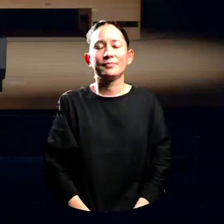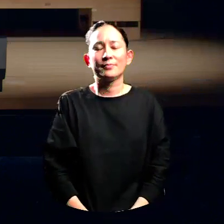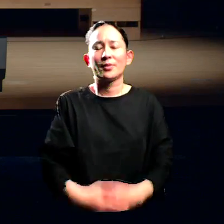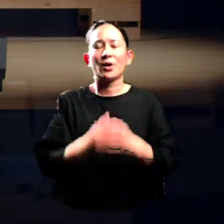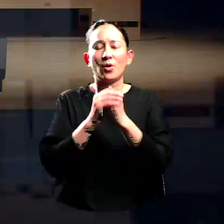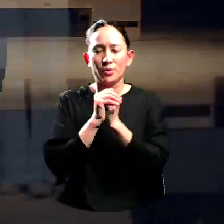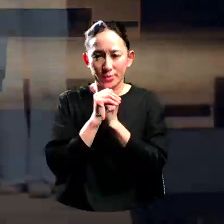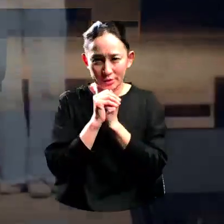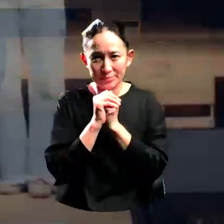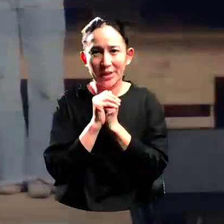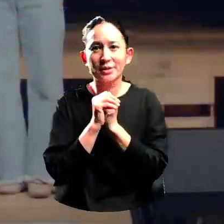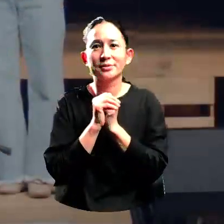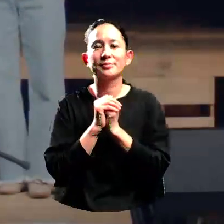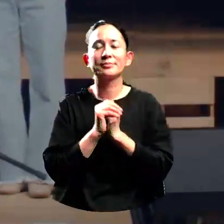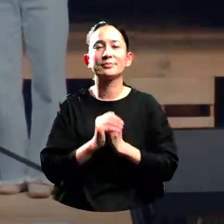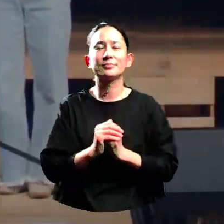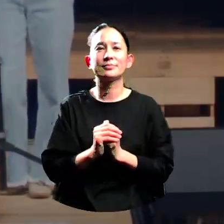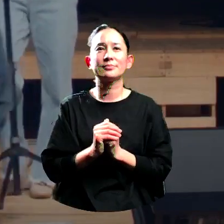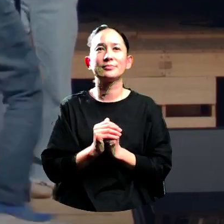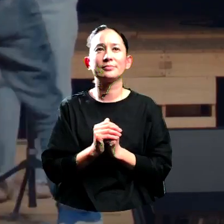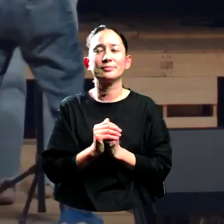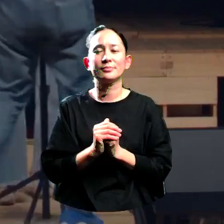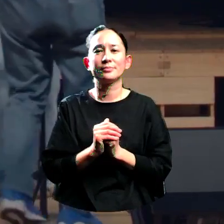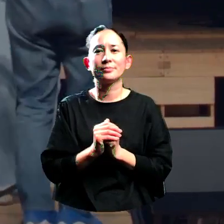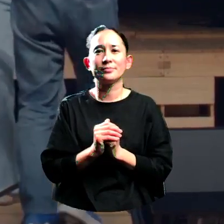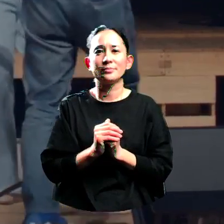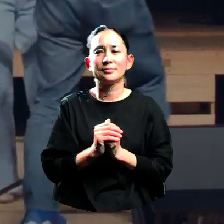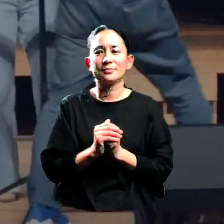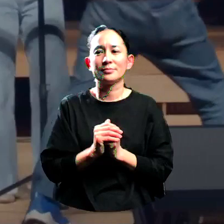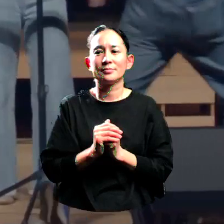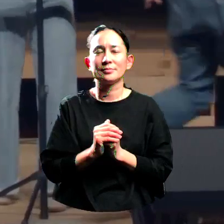お祈りをしましょう。 Let us pray.